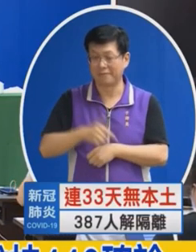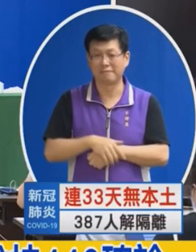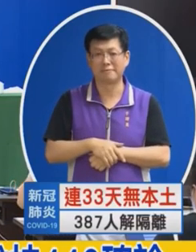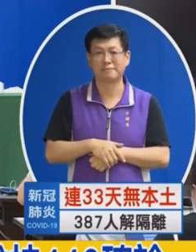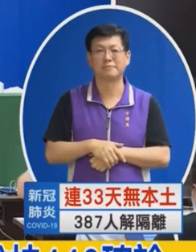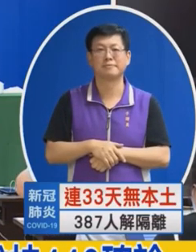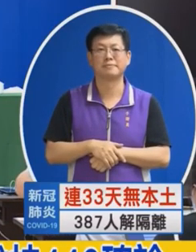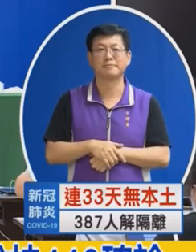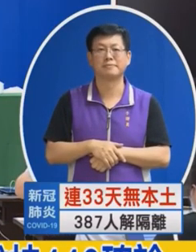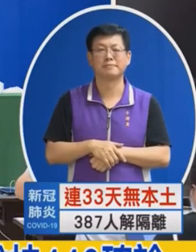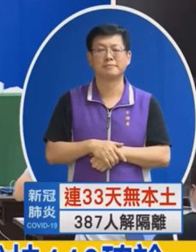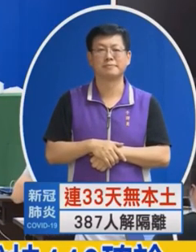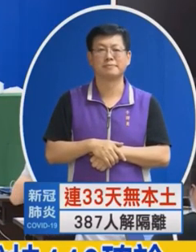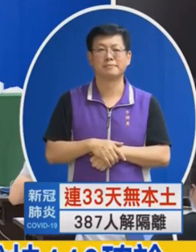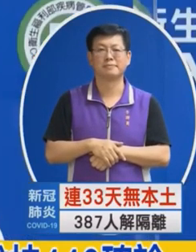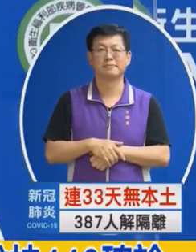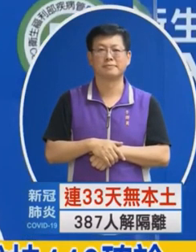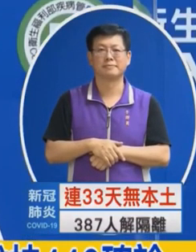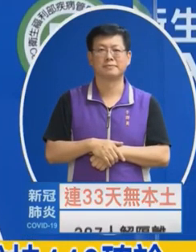谢。